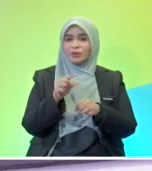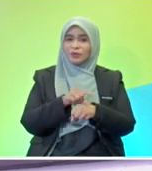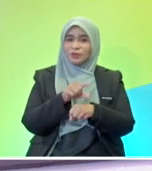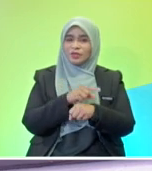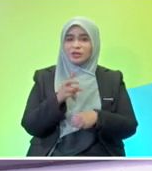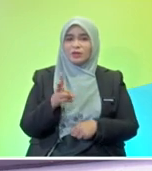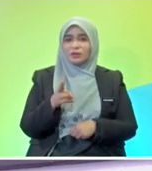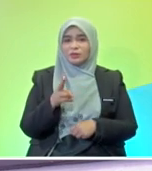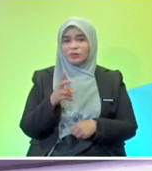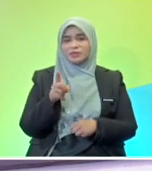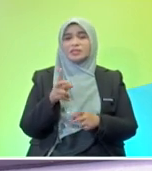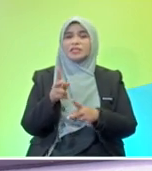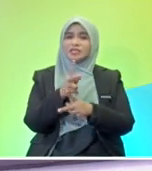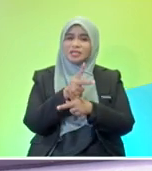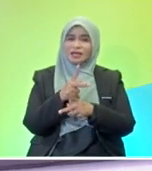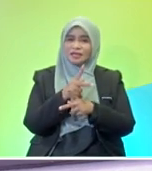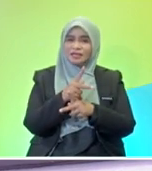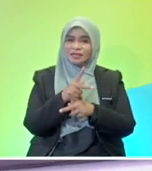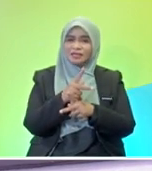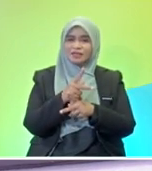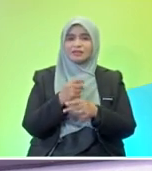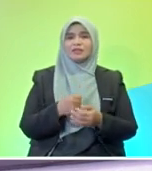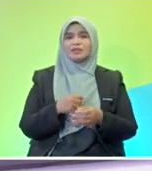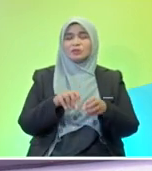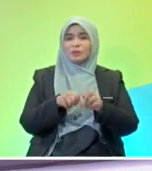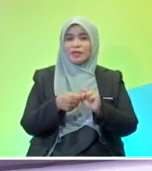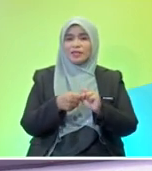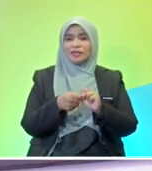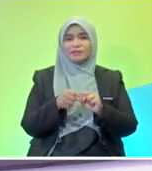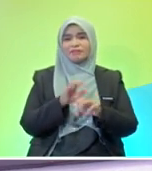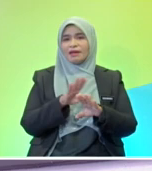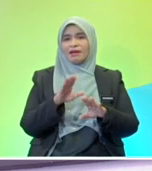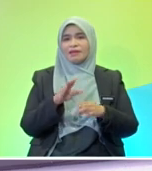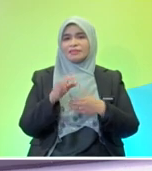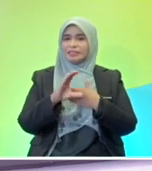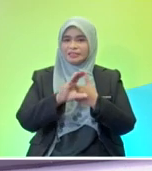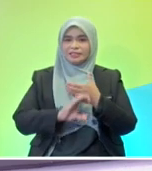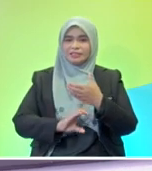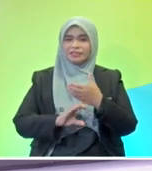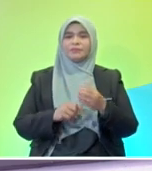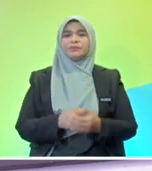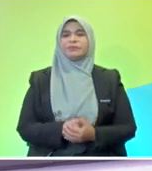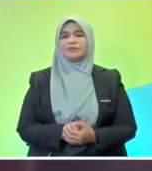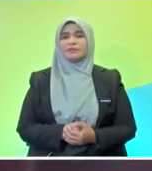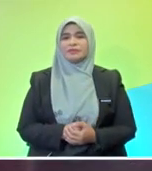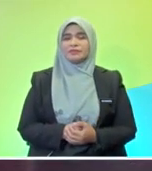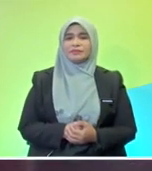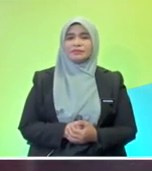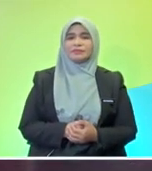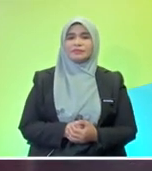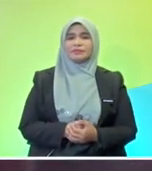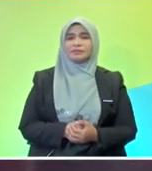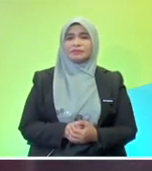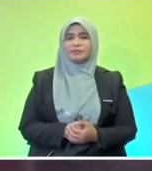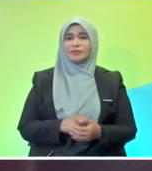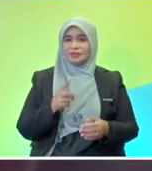dengan berhati-hati kan. Supaya tak terkena tangan. Okey. Nak mula dah ni. Jom cikgu, jom kita mulakan sekarang